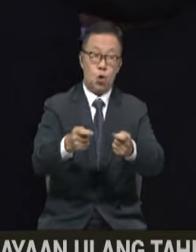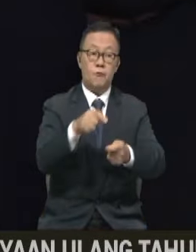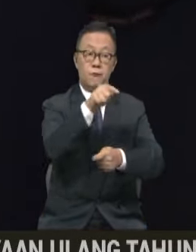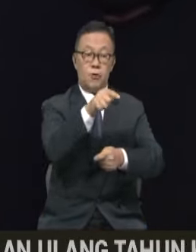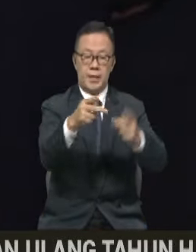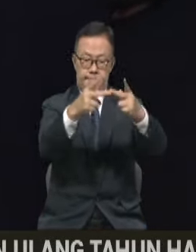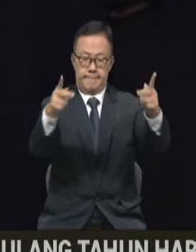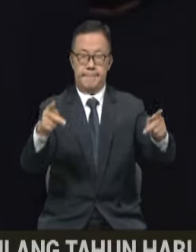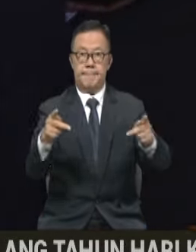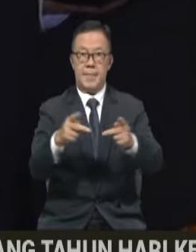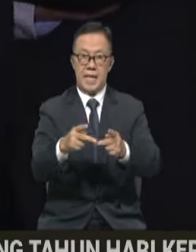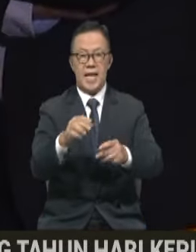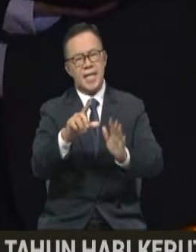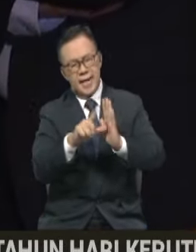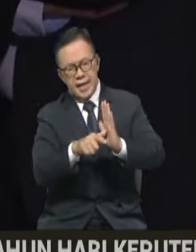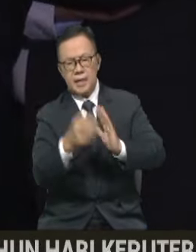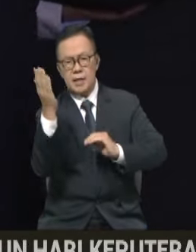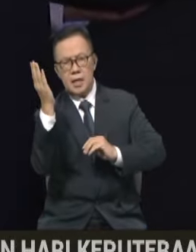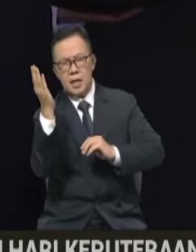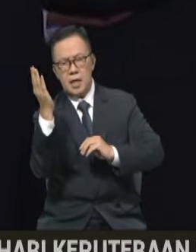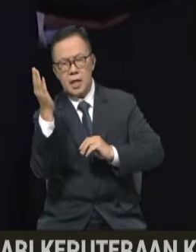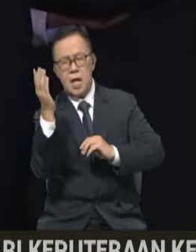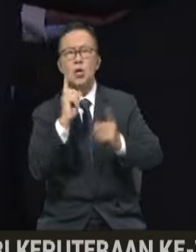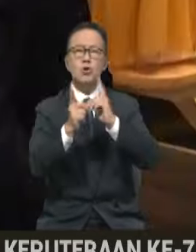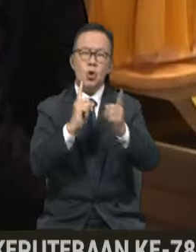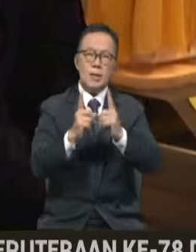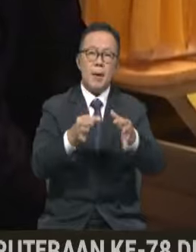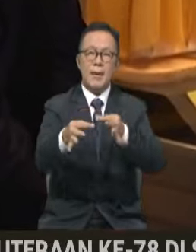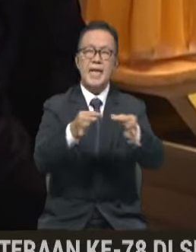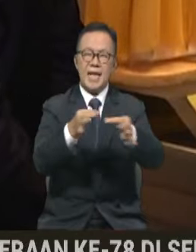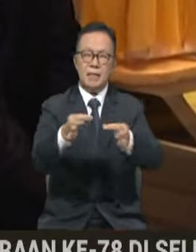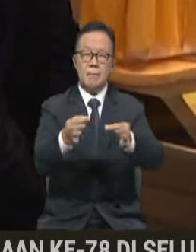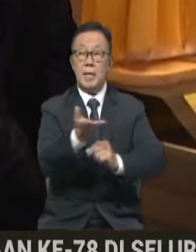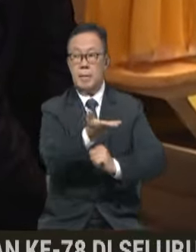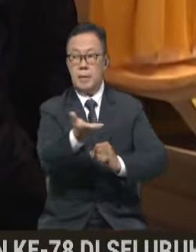turut mendengarkan taklimat ringkas mengenai Balai Khazanah Islam.